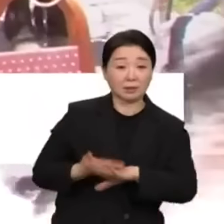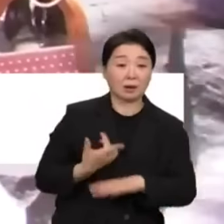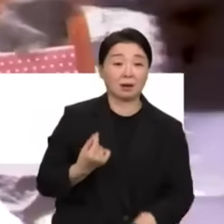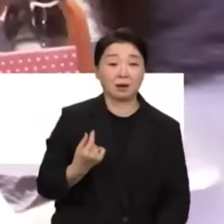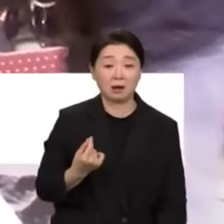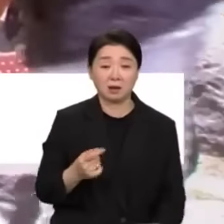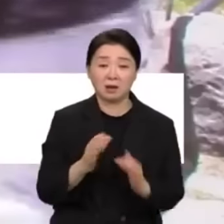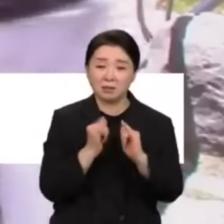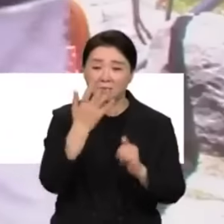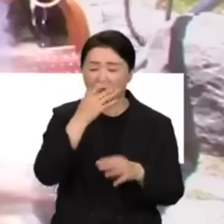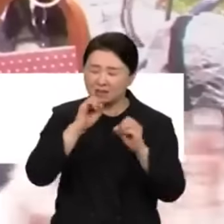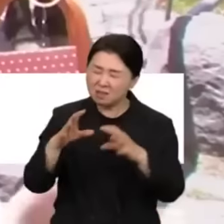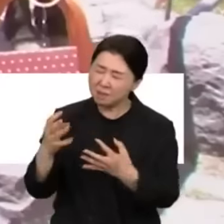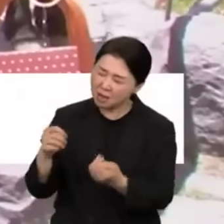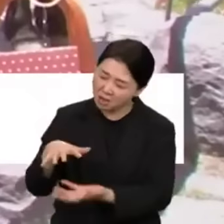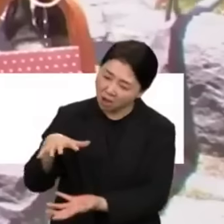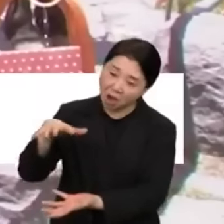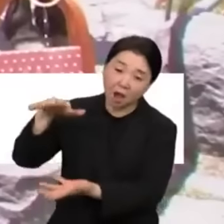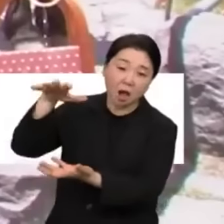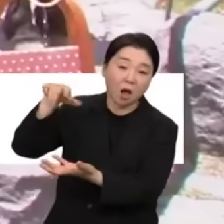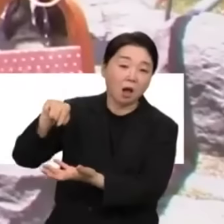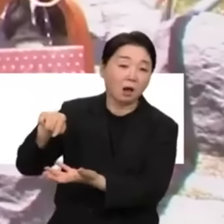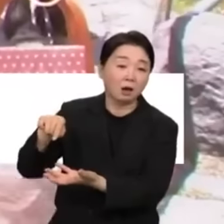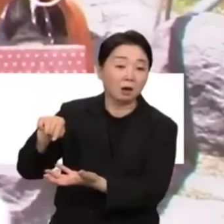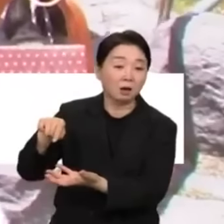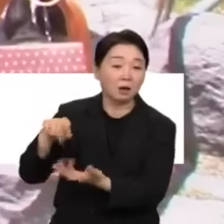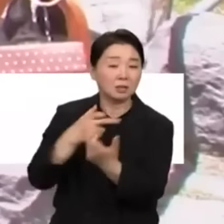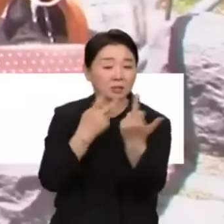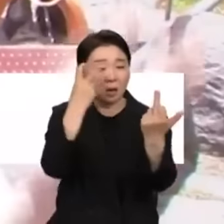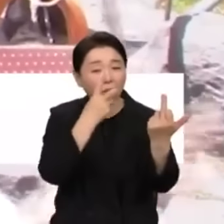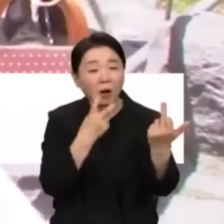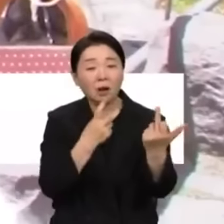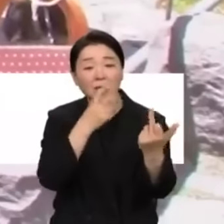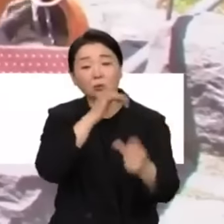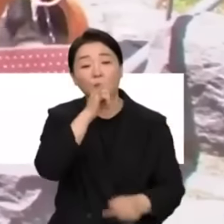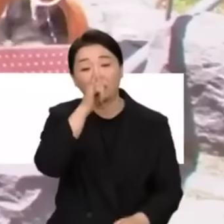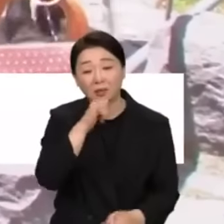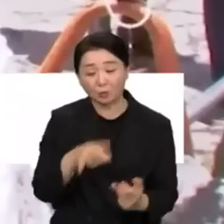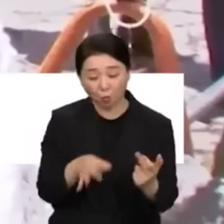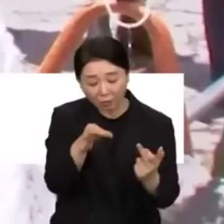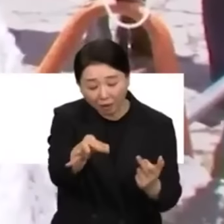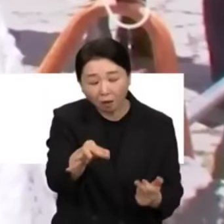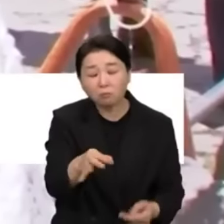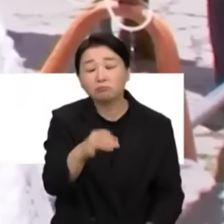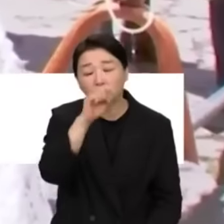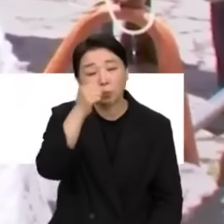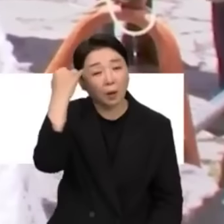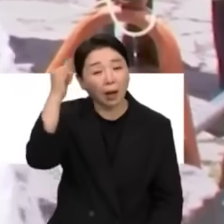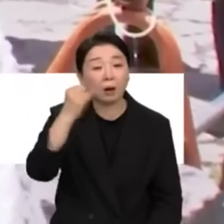borders have opened. There's much more people and yeah, more trash and more yeah. So I think the entrance fee is a good idea.